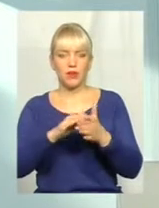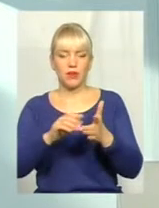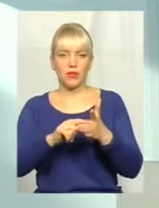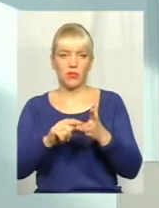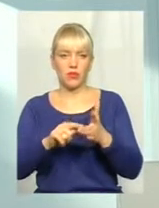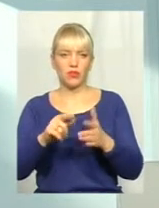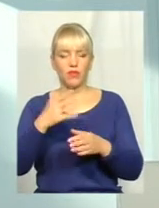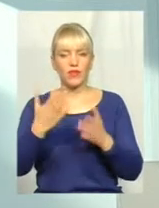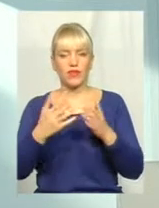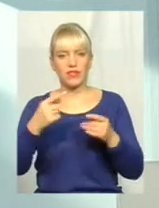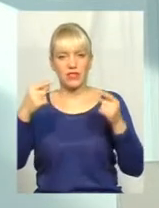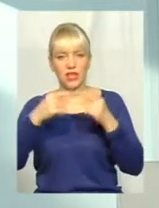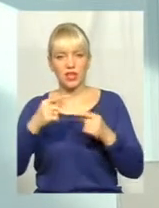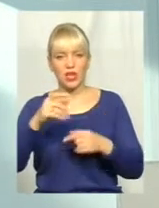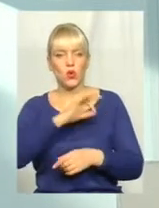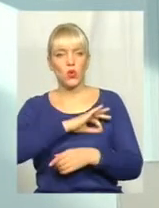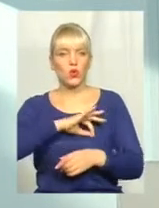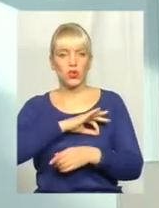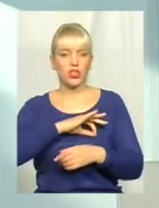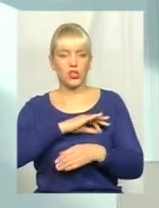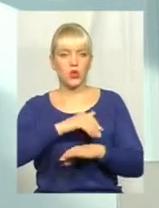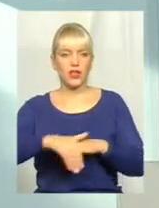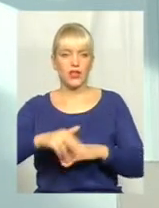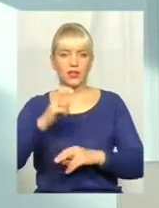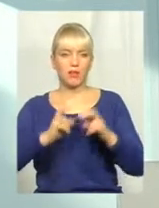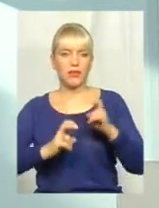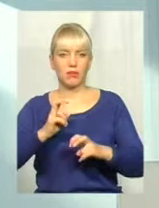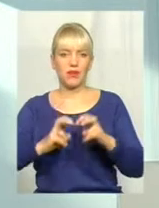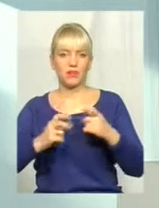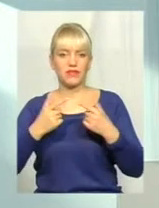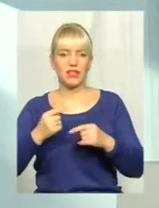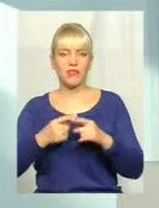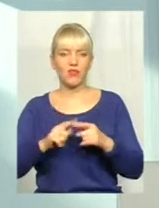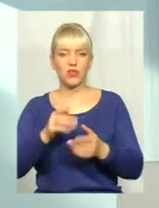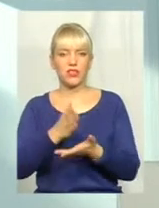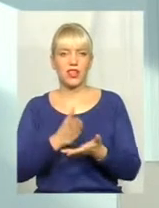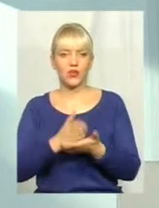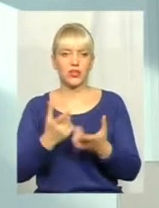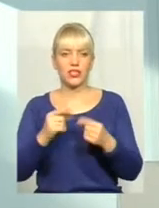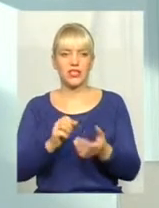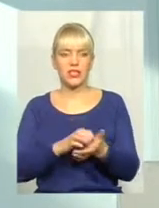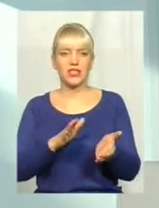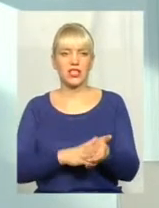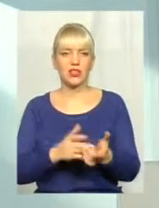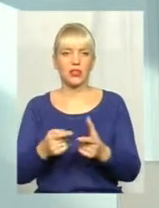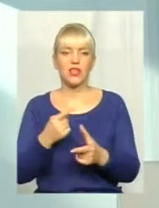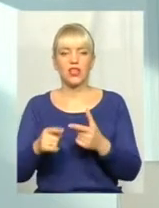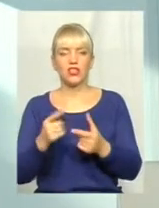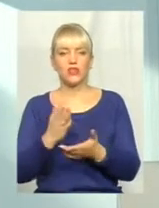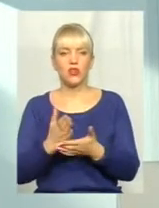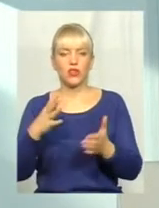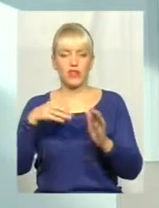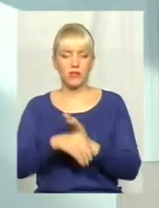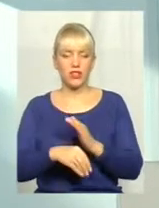підприємець. Знайте точну юридичну адресу підприємства, де воно знаходиться, де зареєстровано, чи хоча б знаходиться воно в